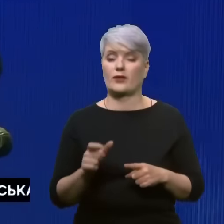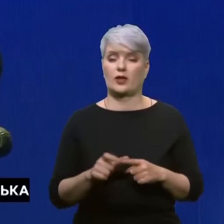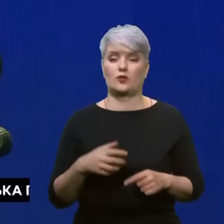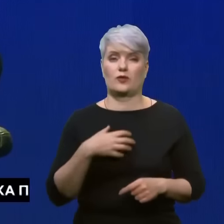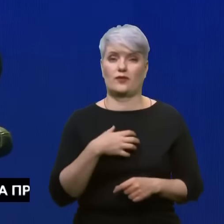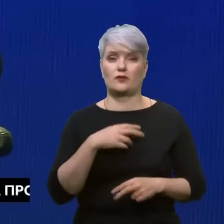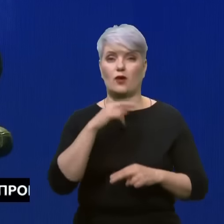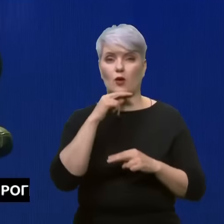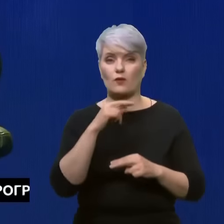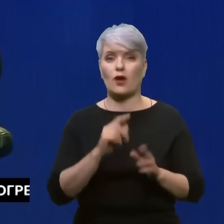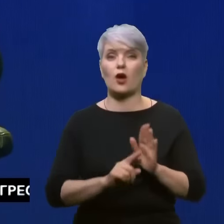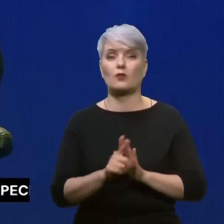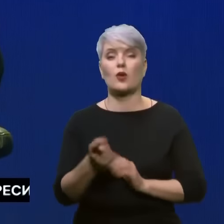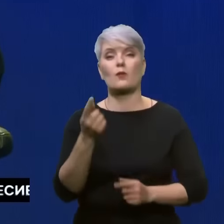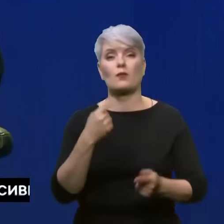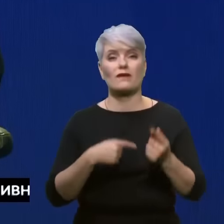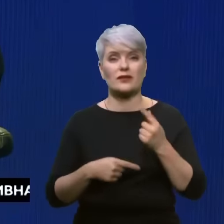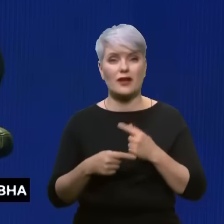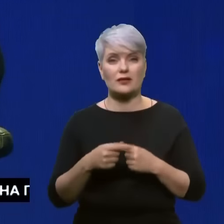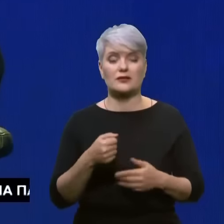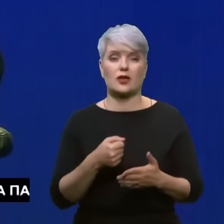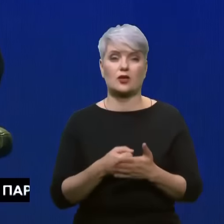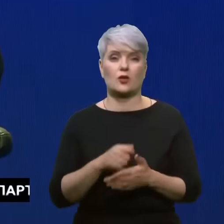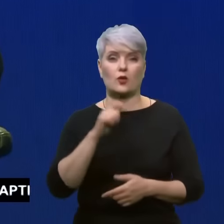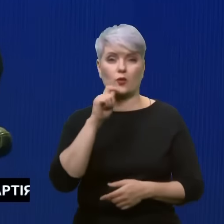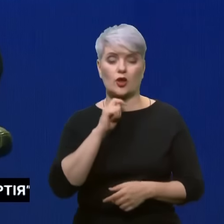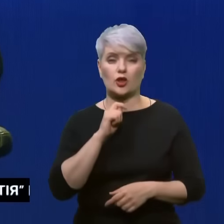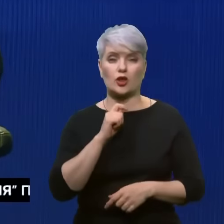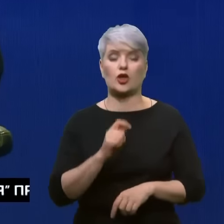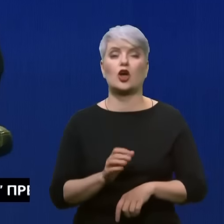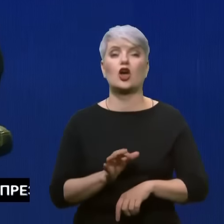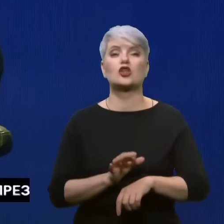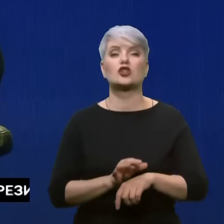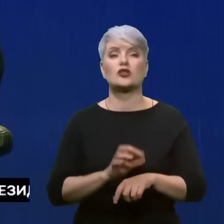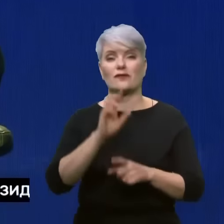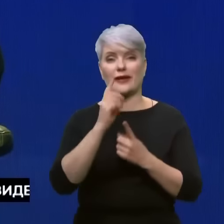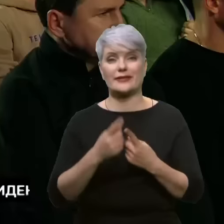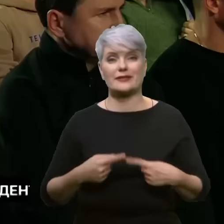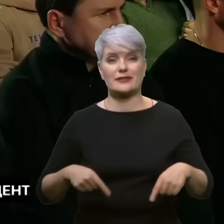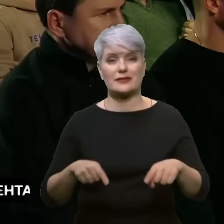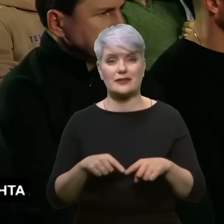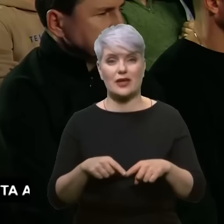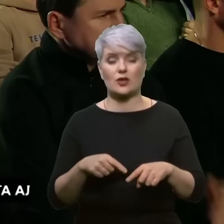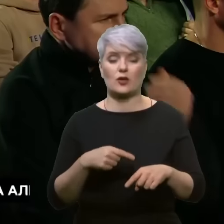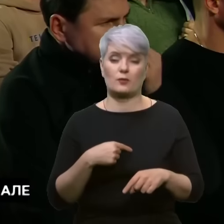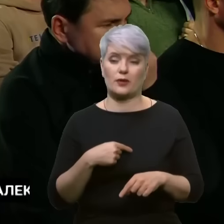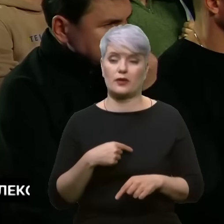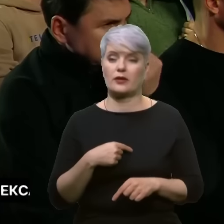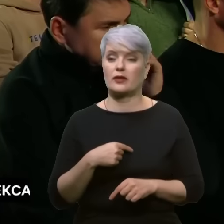Увага почалась повертатися до України. Швейцарію ми поставимо на цьому, я